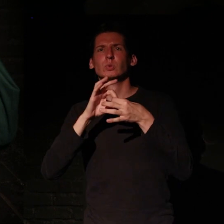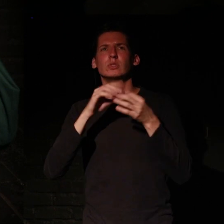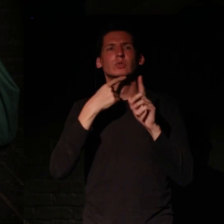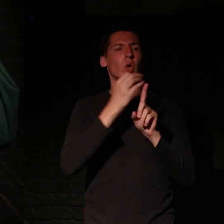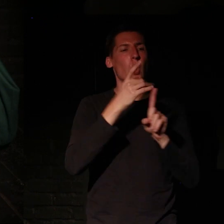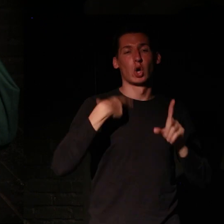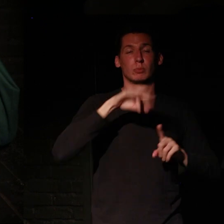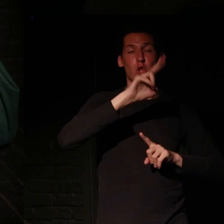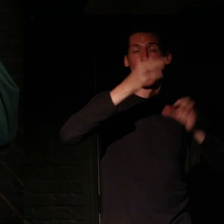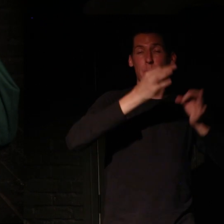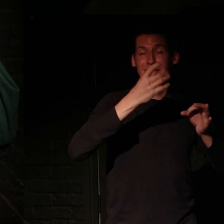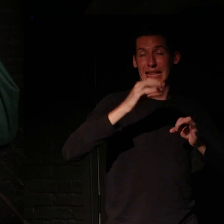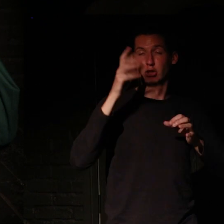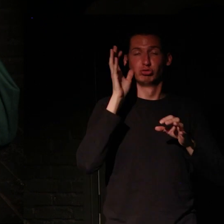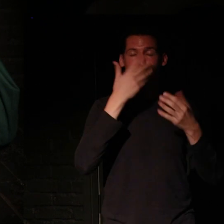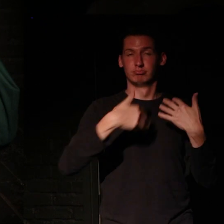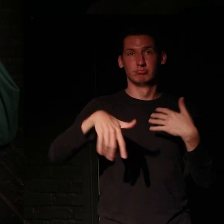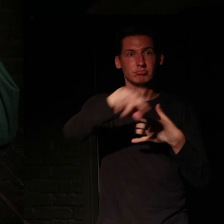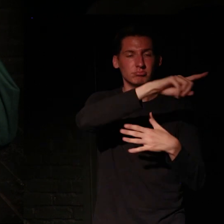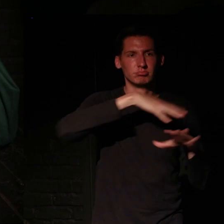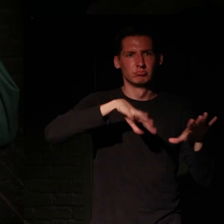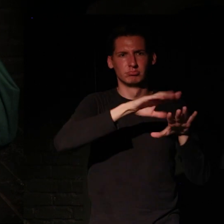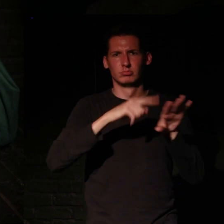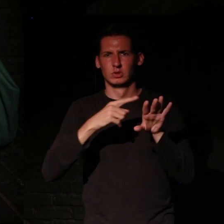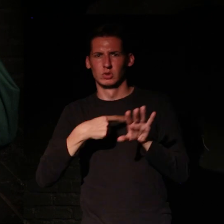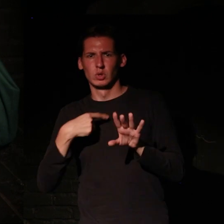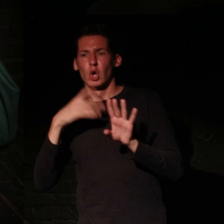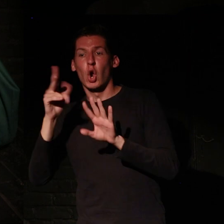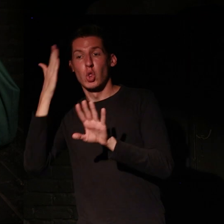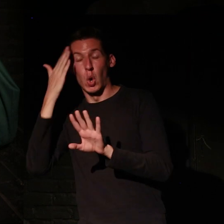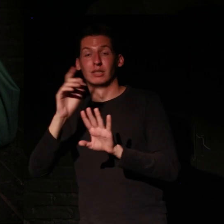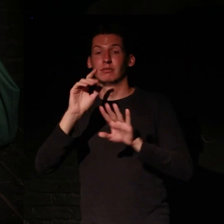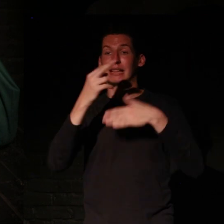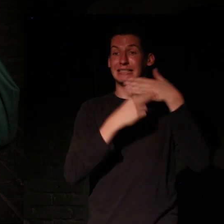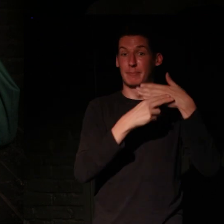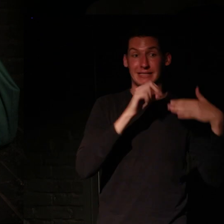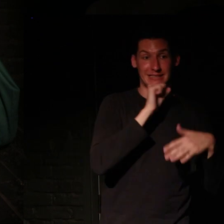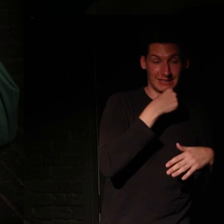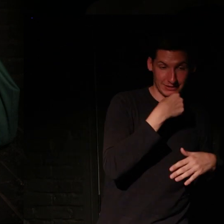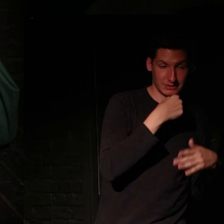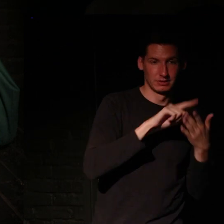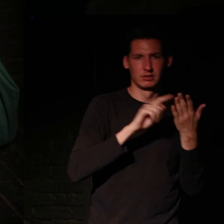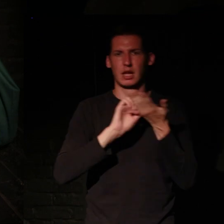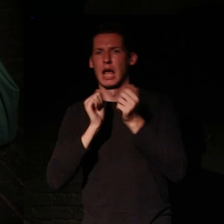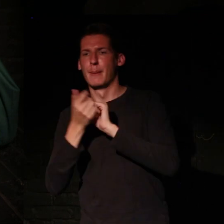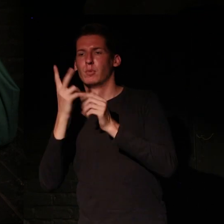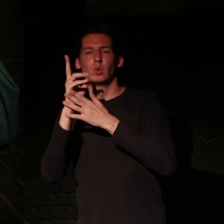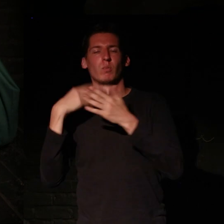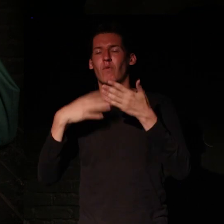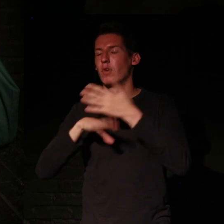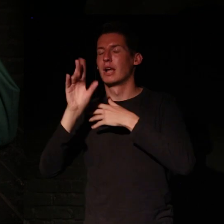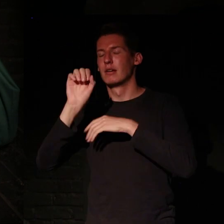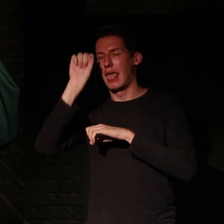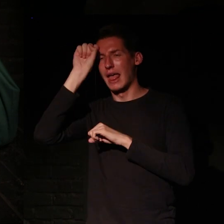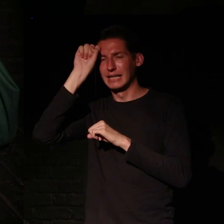osób obecnych, która jest też znana ze Starego Testamentu. Tak jak tam mamy na przykład o wyjściu z Egiptu,